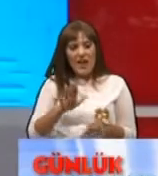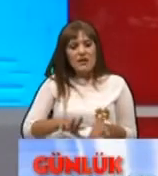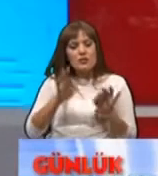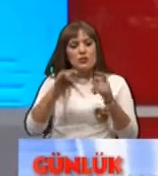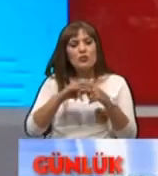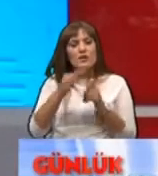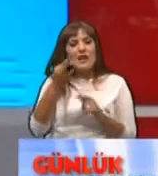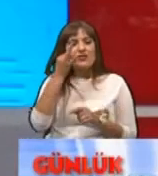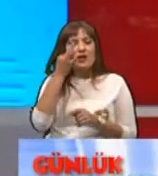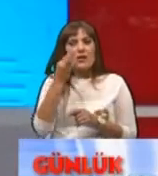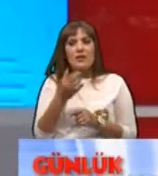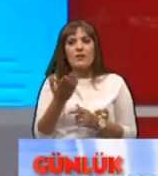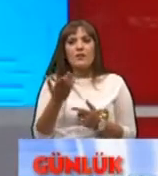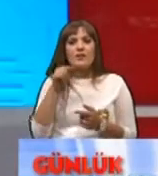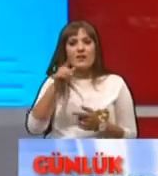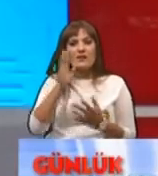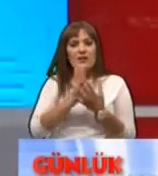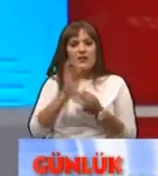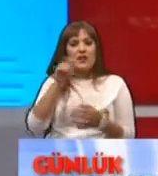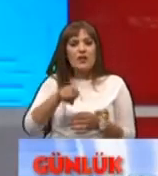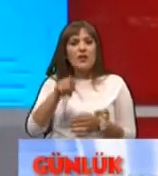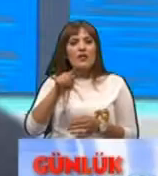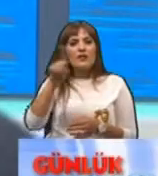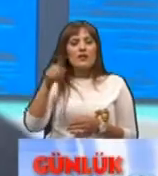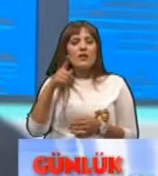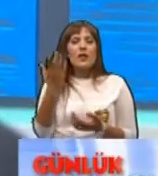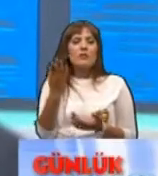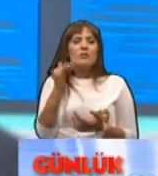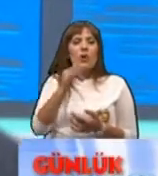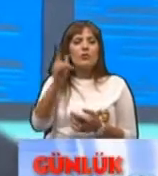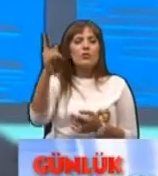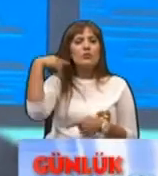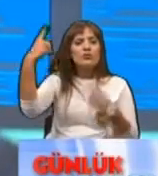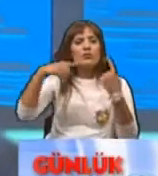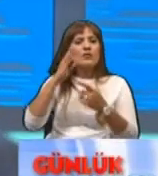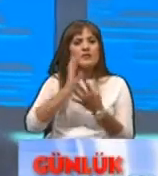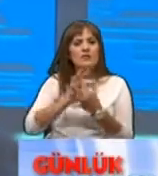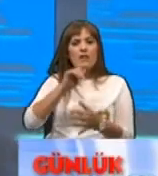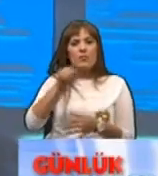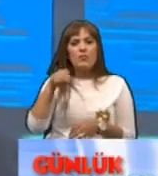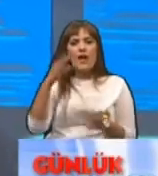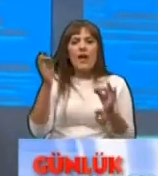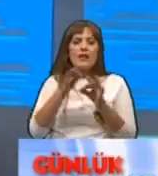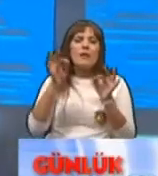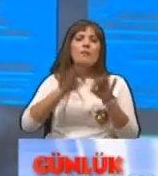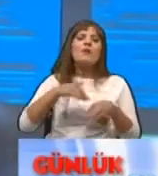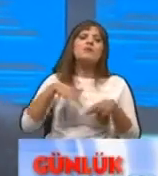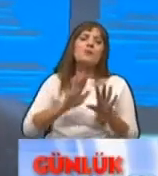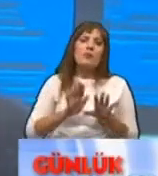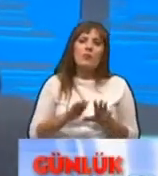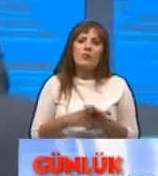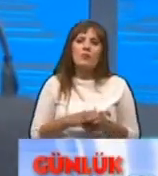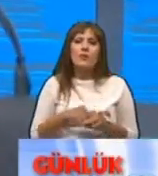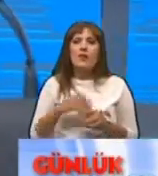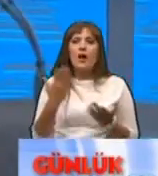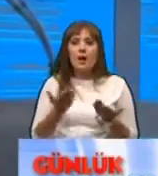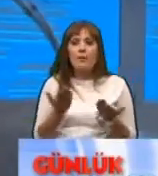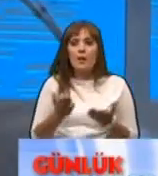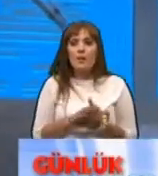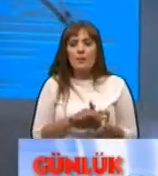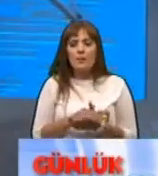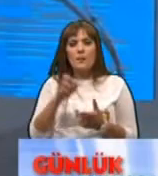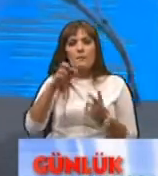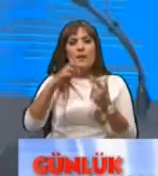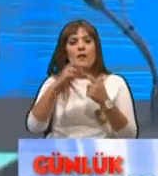hücreler canlıyken onları korumak adına. Tepkili bu konuya. Yani erken başlamayalım buna ondan sonra. Ama